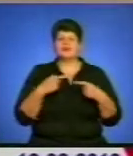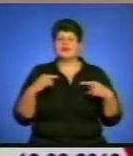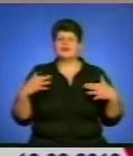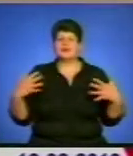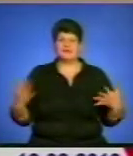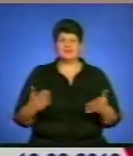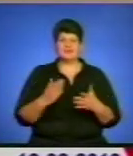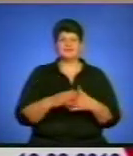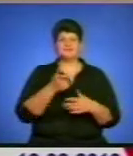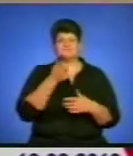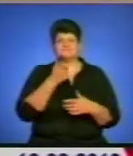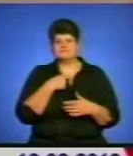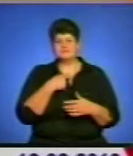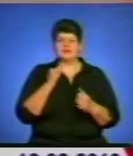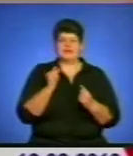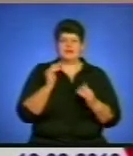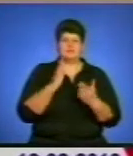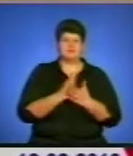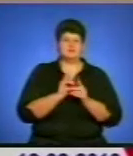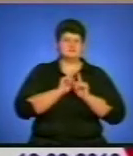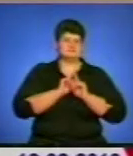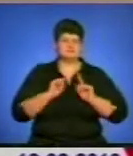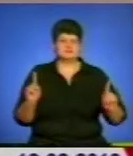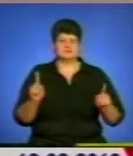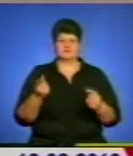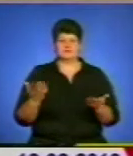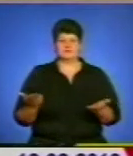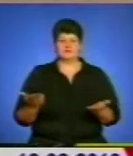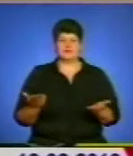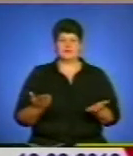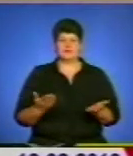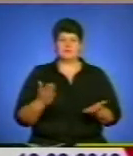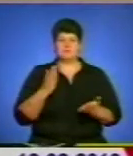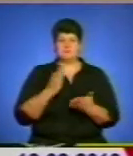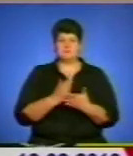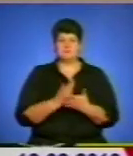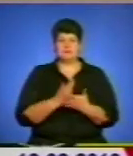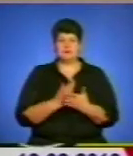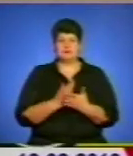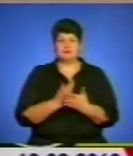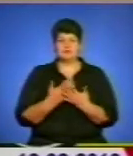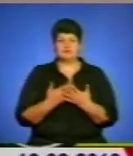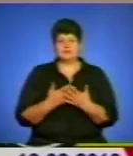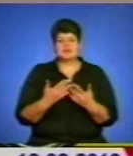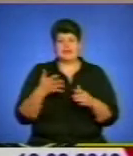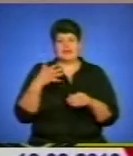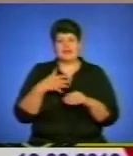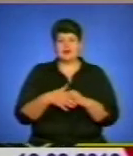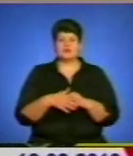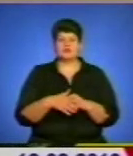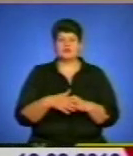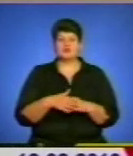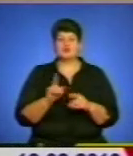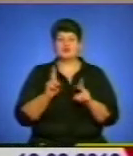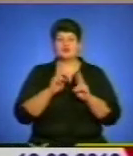і консервативним в чомусь, він має бути креативним в чомусь. Він має десь, ясно, що ніхто